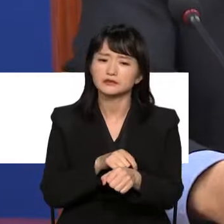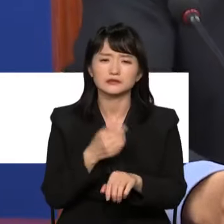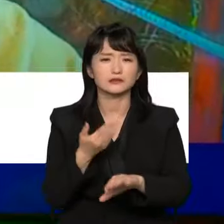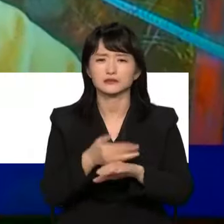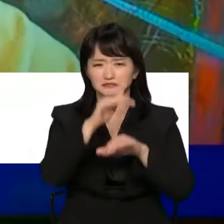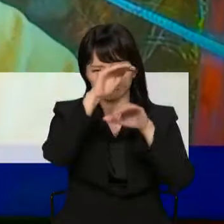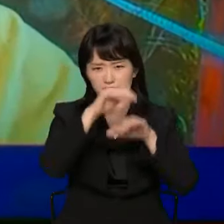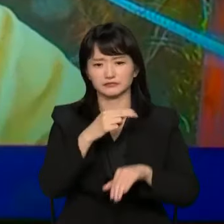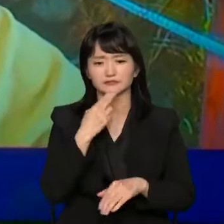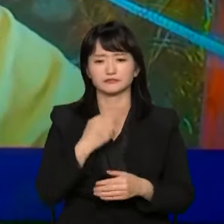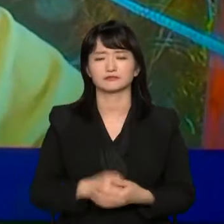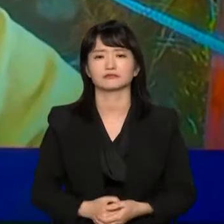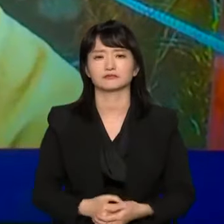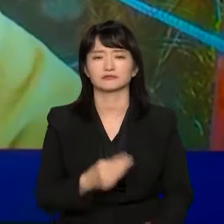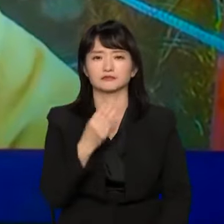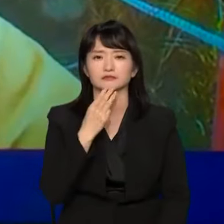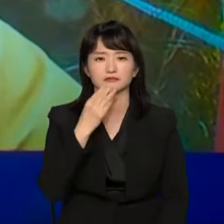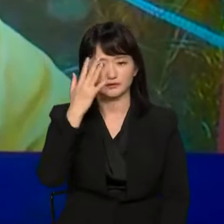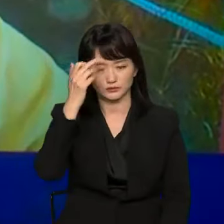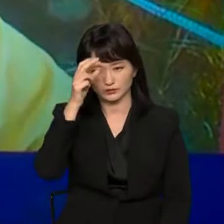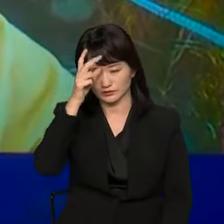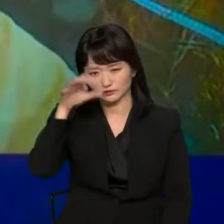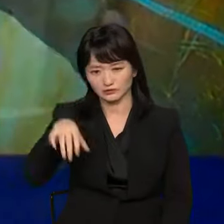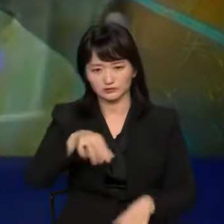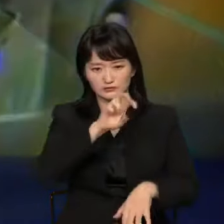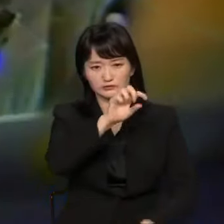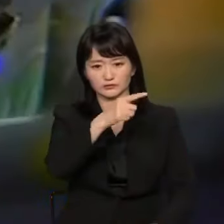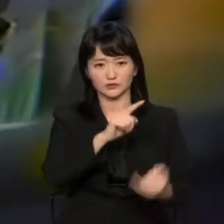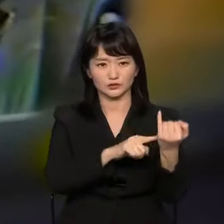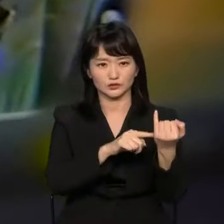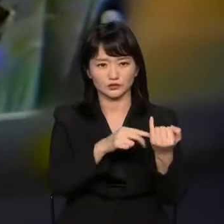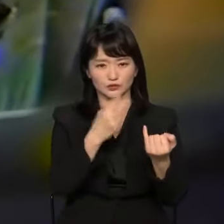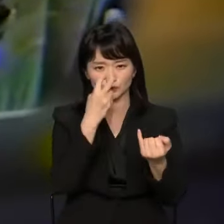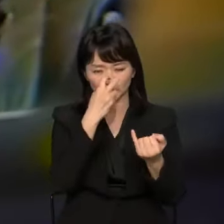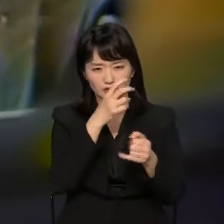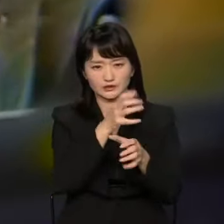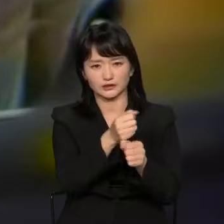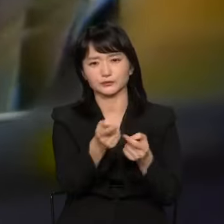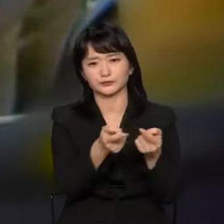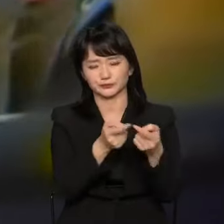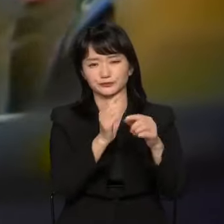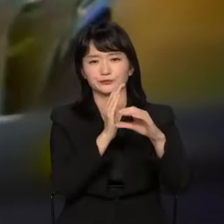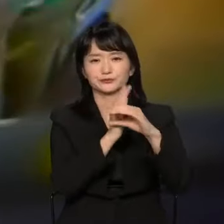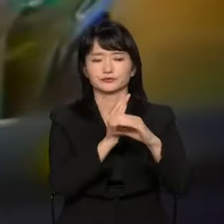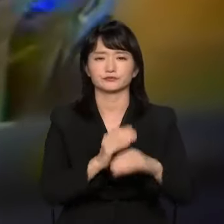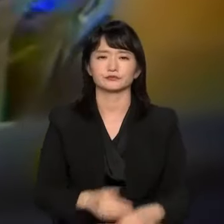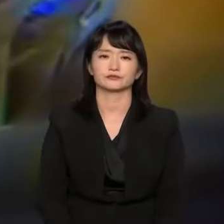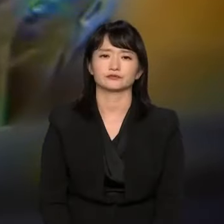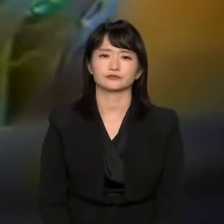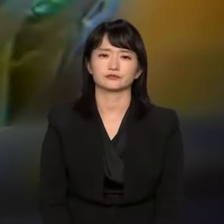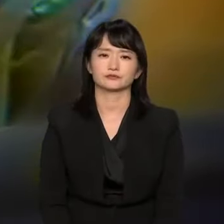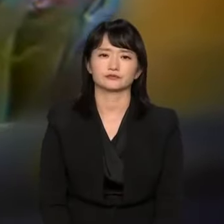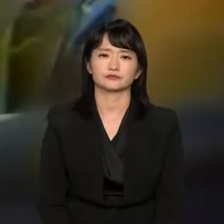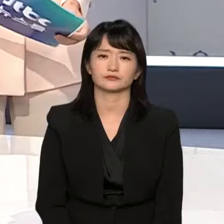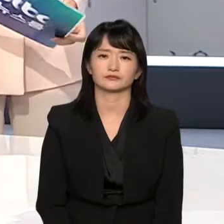없고요. 서울 용산경찰서는 문 씨 측과 조사 날짜를 조율 중입니다. JTBC